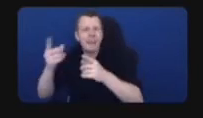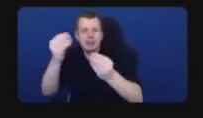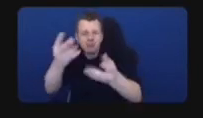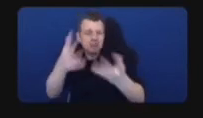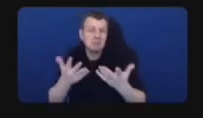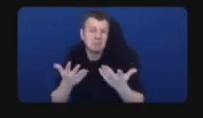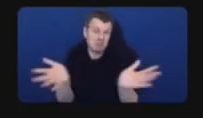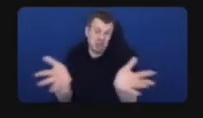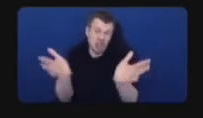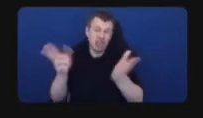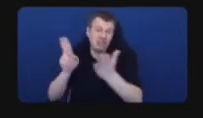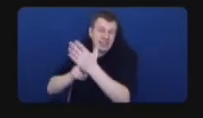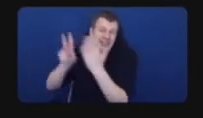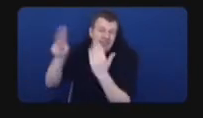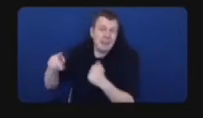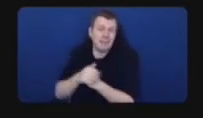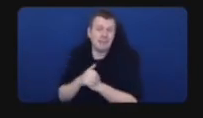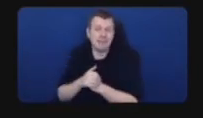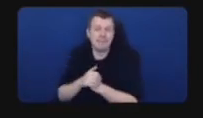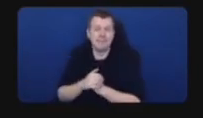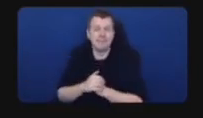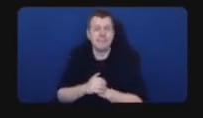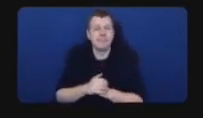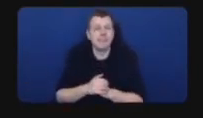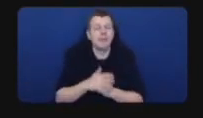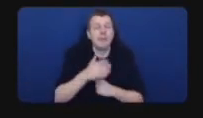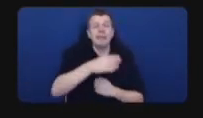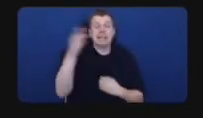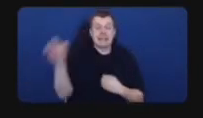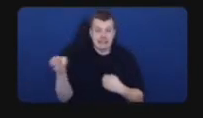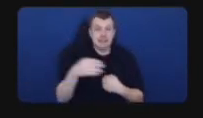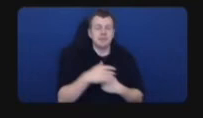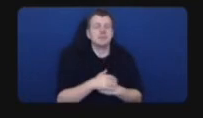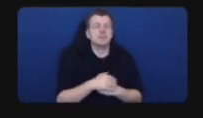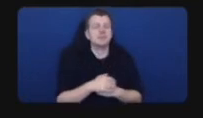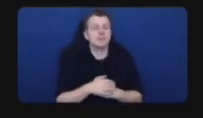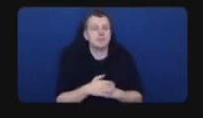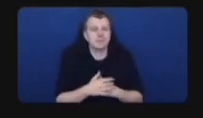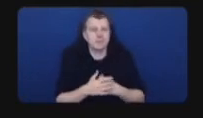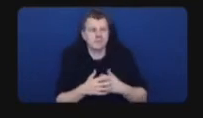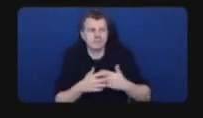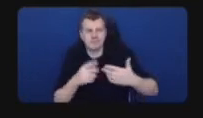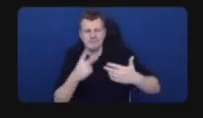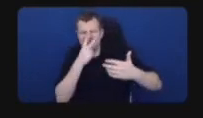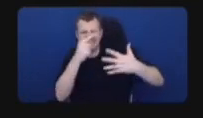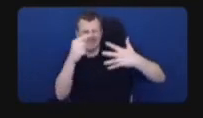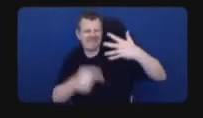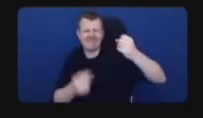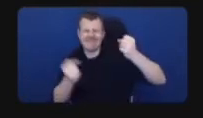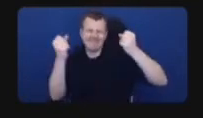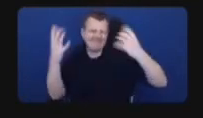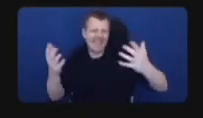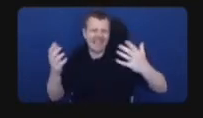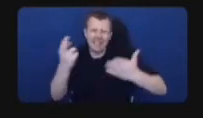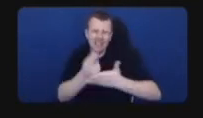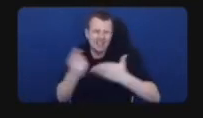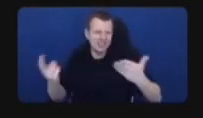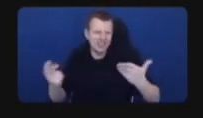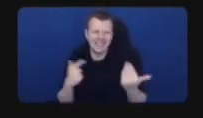我是鼓励大家来登记的，来注册的。注册的话你们会知道我们有些什么新的信息可以给你